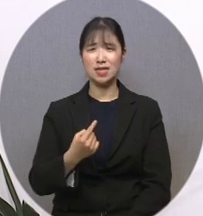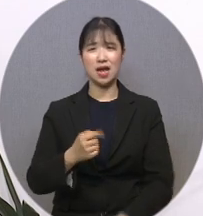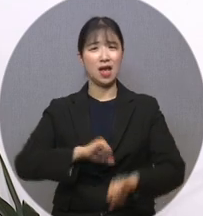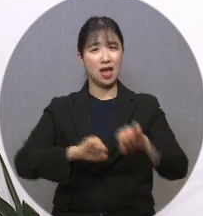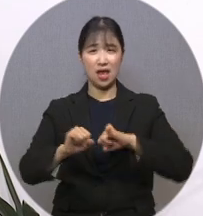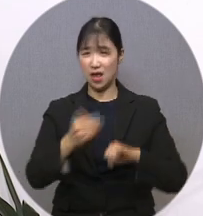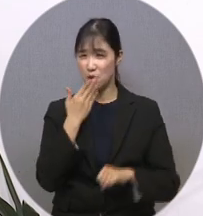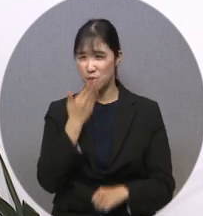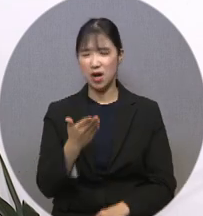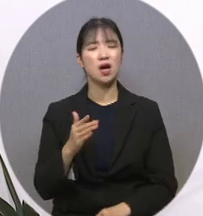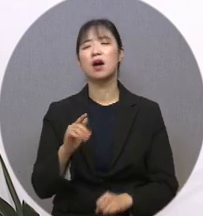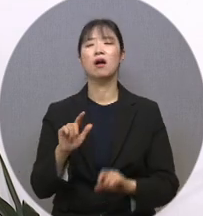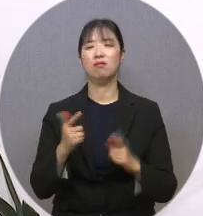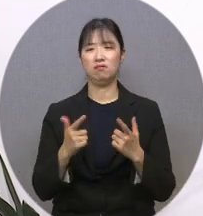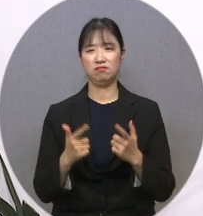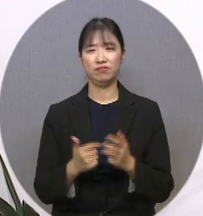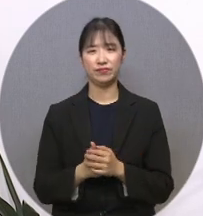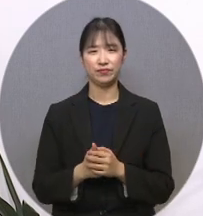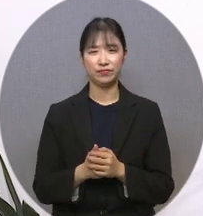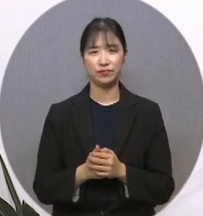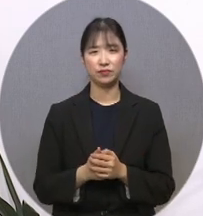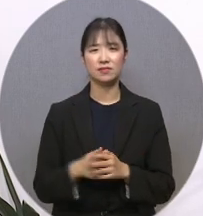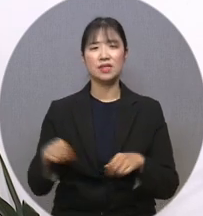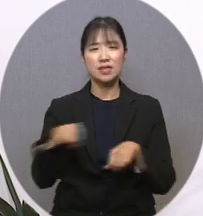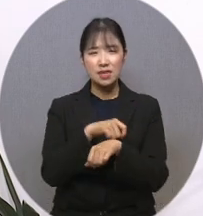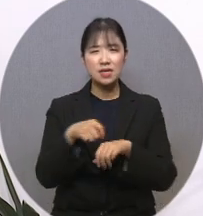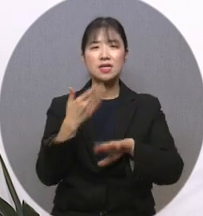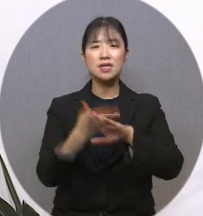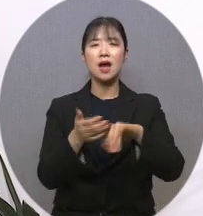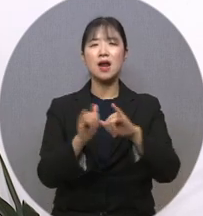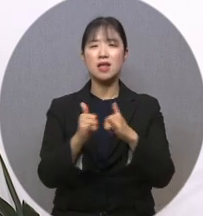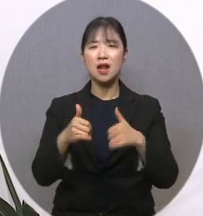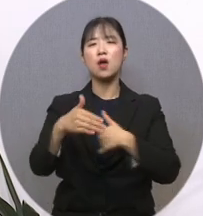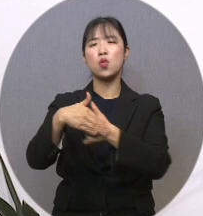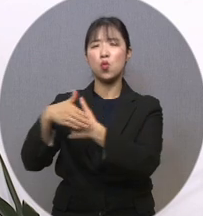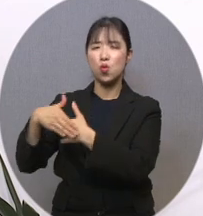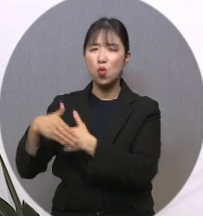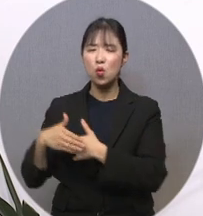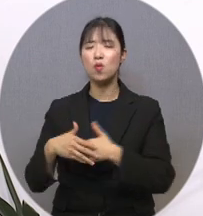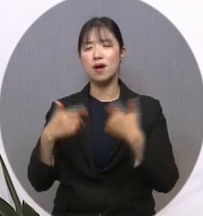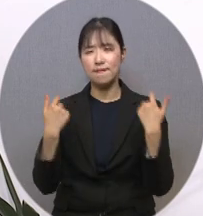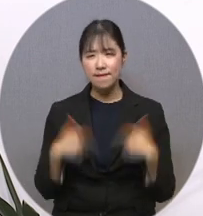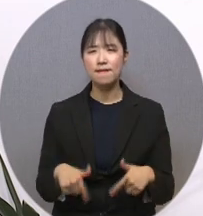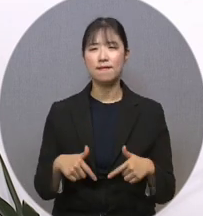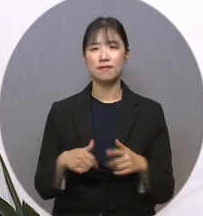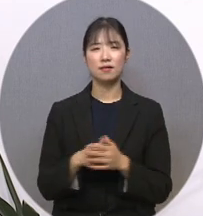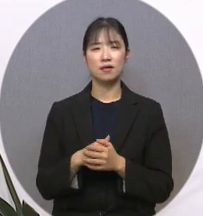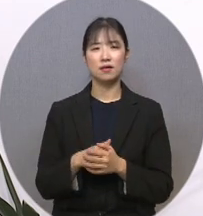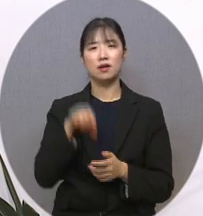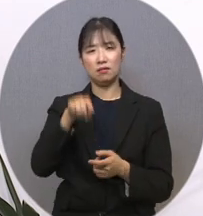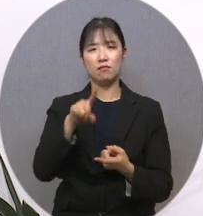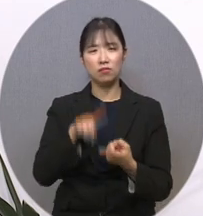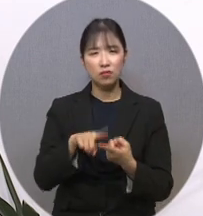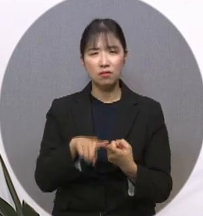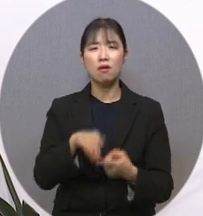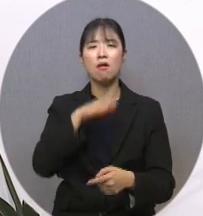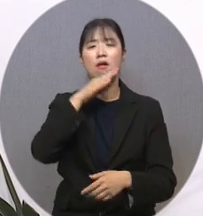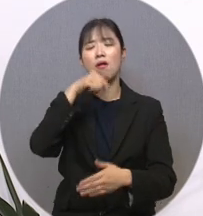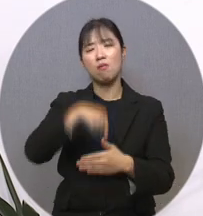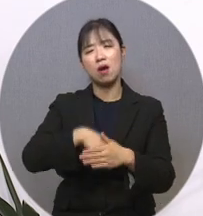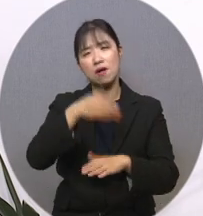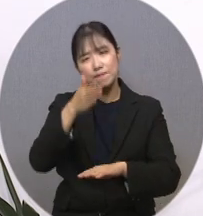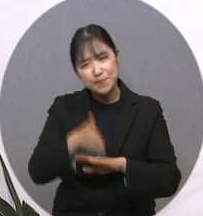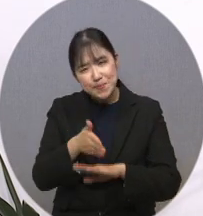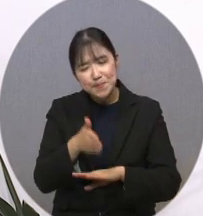없습니다. 특히 다른 사람의 도움을 받을 수밖에 없고 그에 대해서는 감사하게 생각을